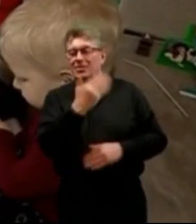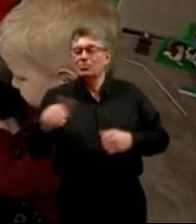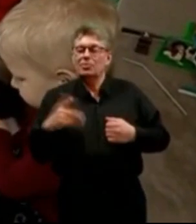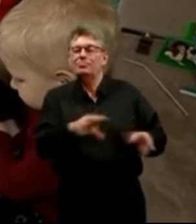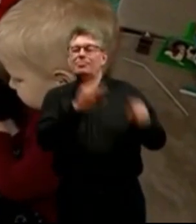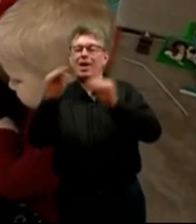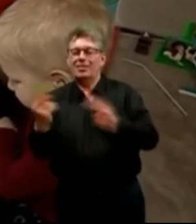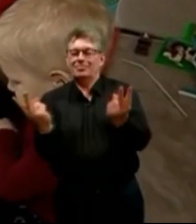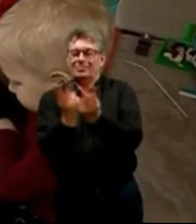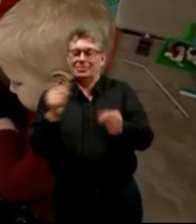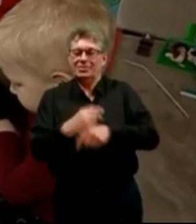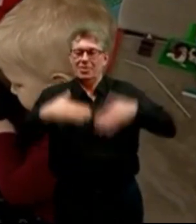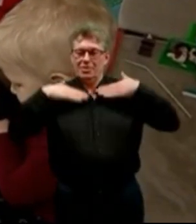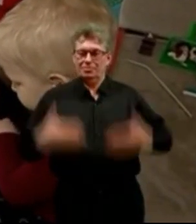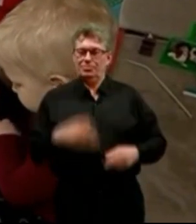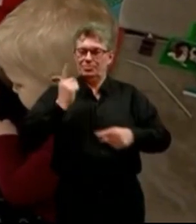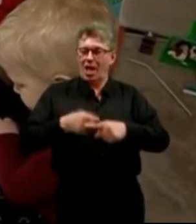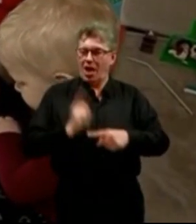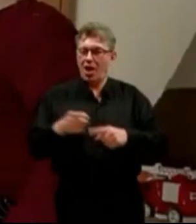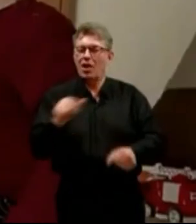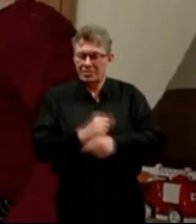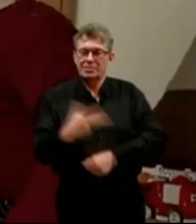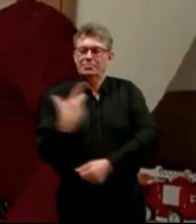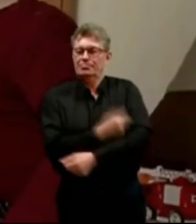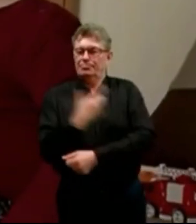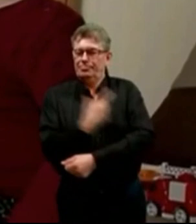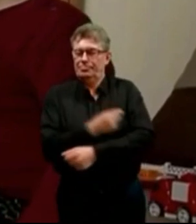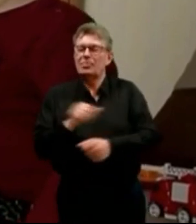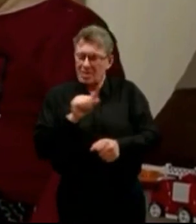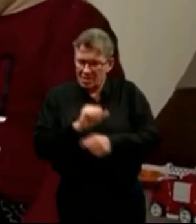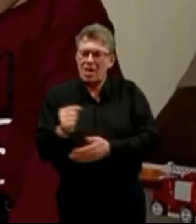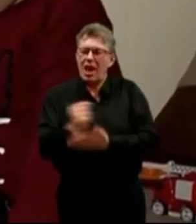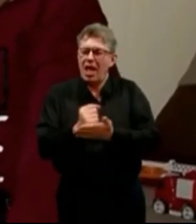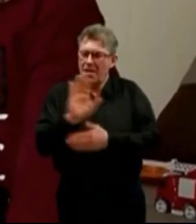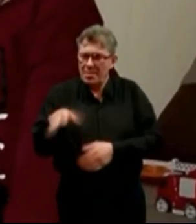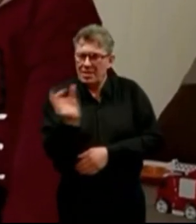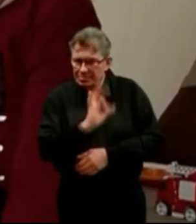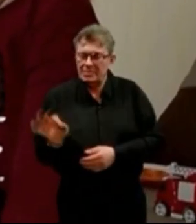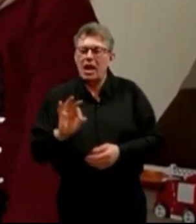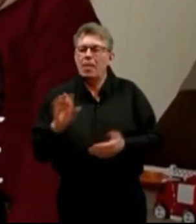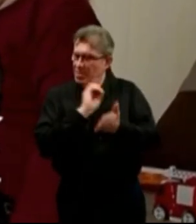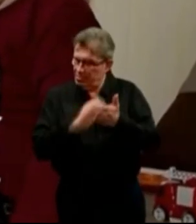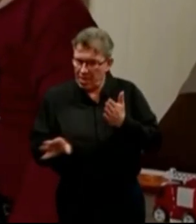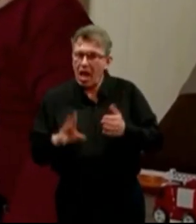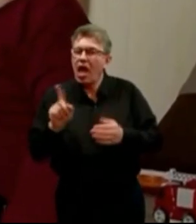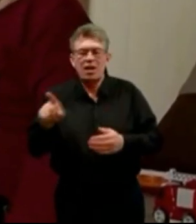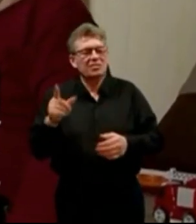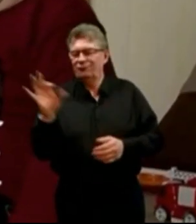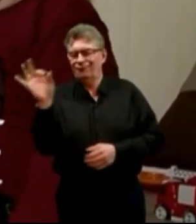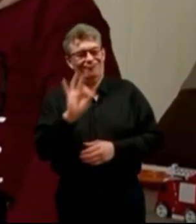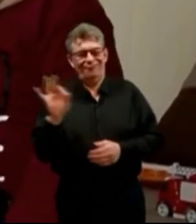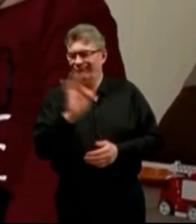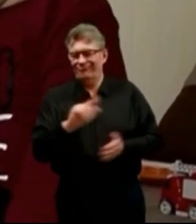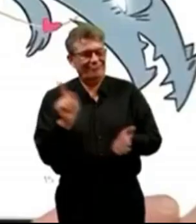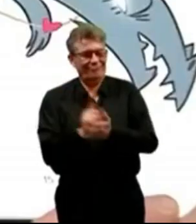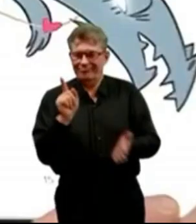złotych. Mikołaj jest leczony refundowanym lekiem, jednak jego organizm nie reaguje w sposób dający szansę na wyleczenie. Dlatego też rodzice i